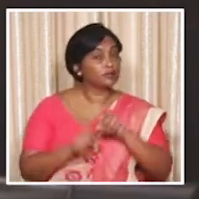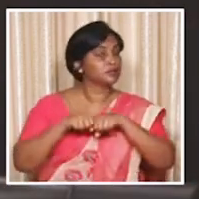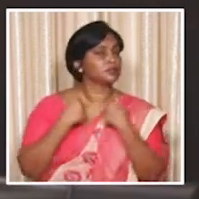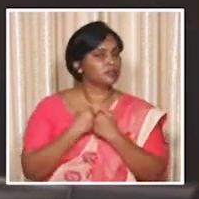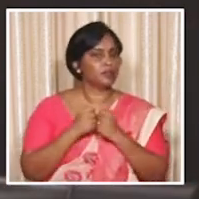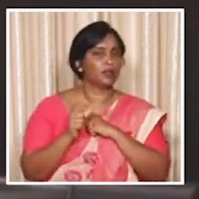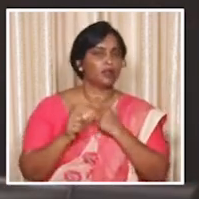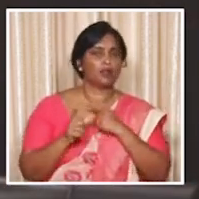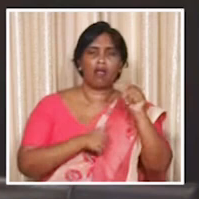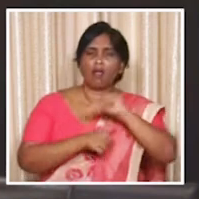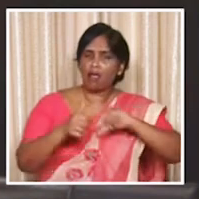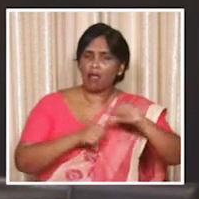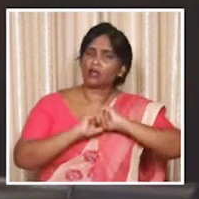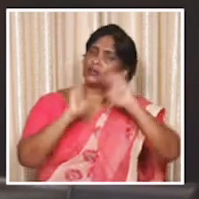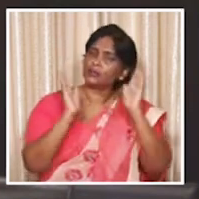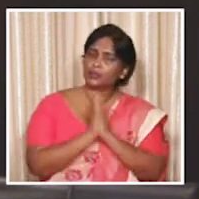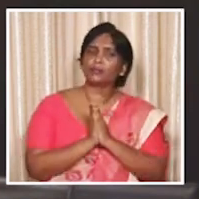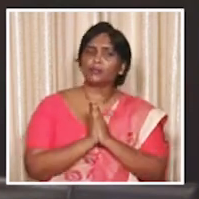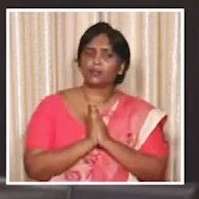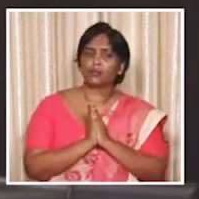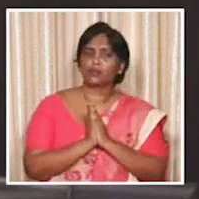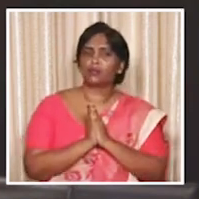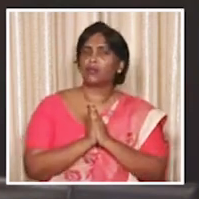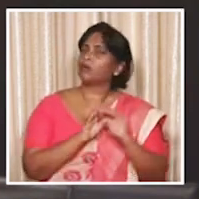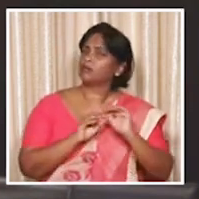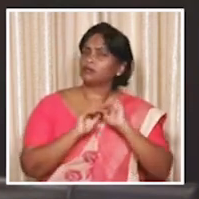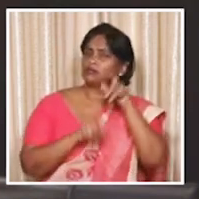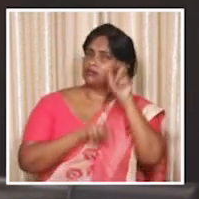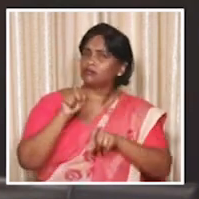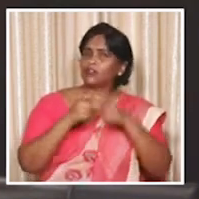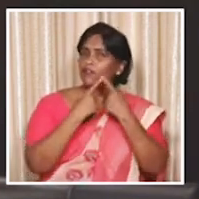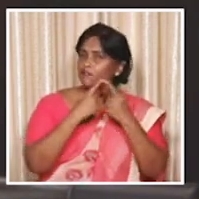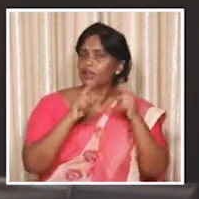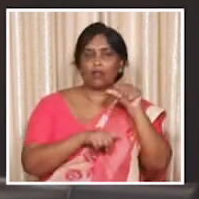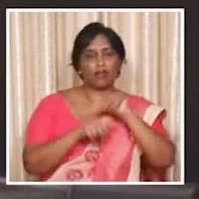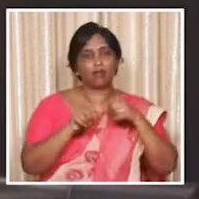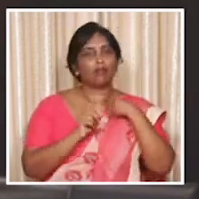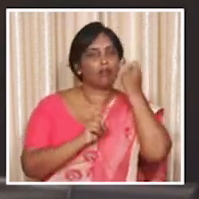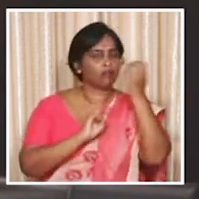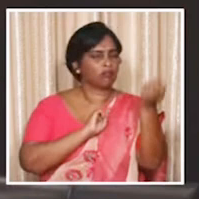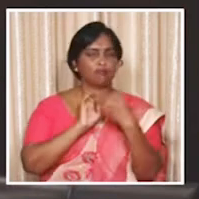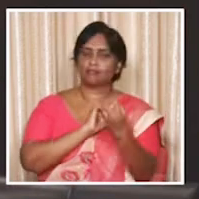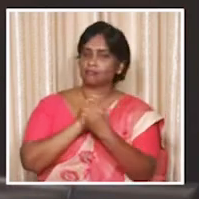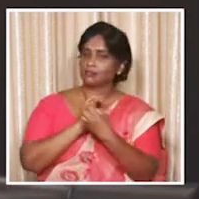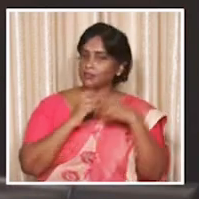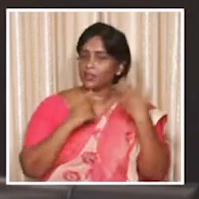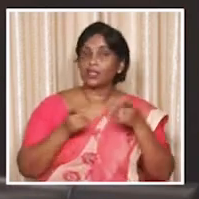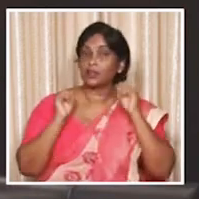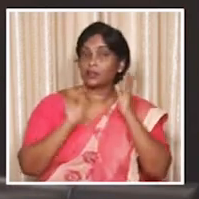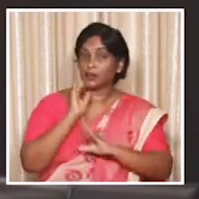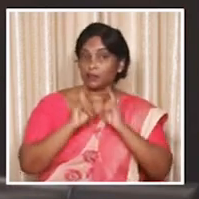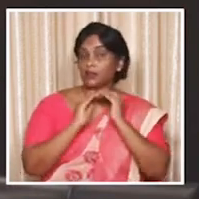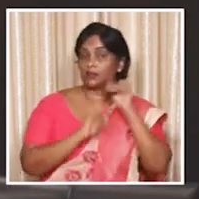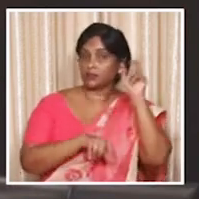සංගමය විගණකාධිපති ආයතන මේ වගේ බාය ඇසෝසියේෂන් එක විවිධ ආයතන සමග අපි අදහස් හුවමාරු කරගත්. ඒ වගේම ක්‍රීඩා